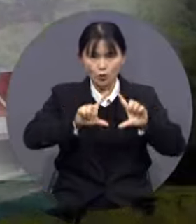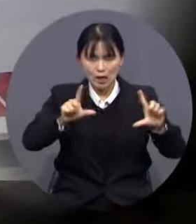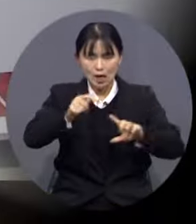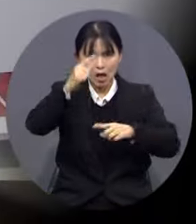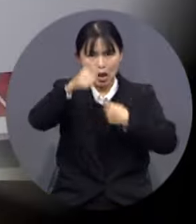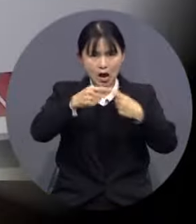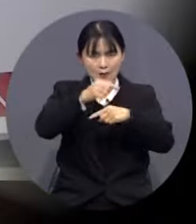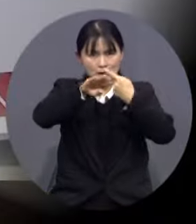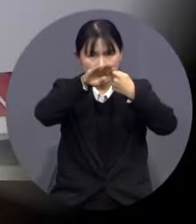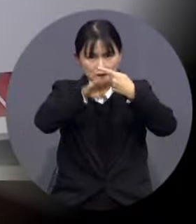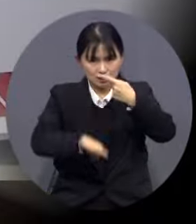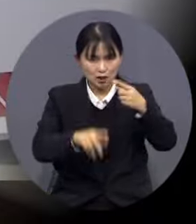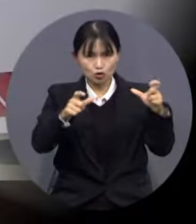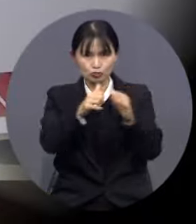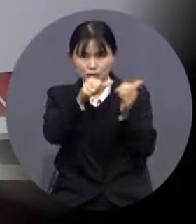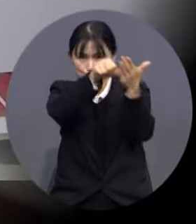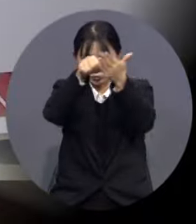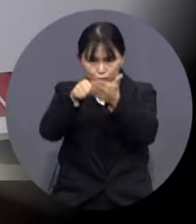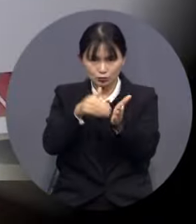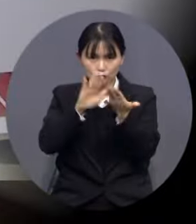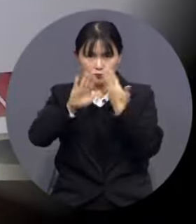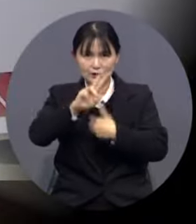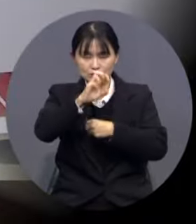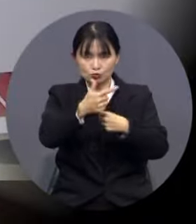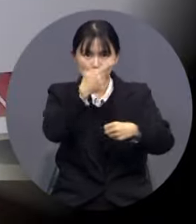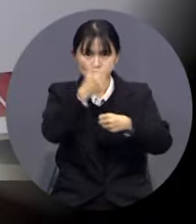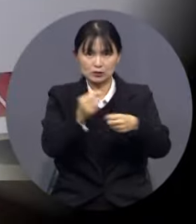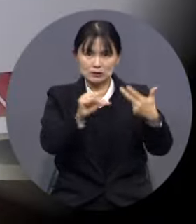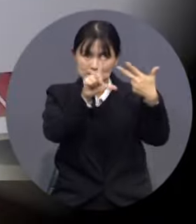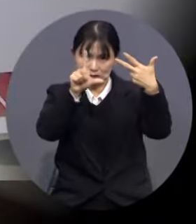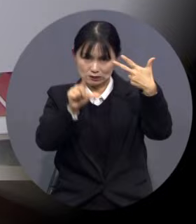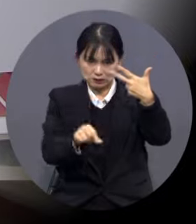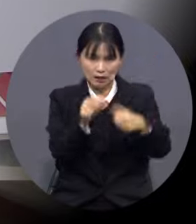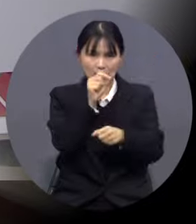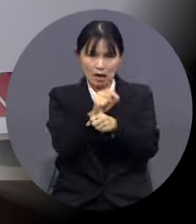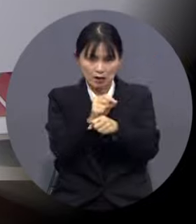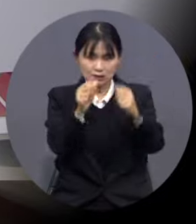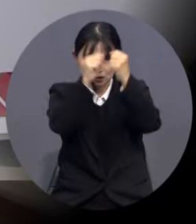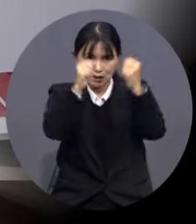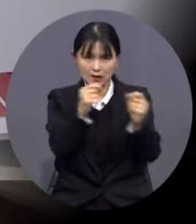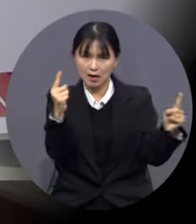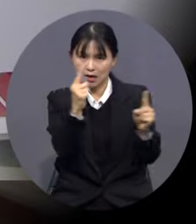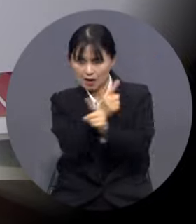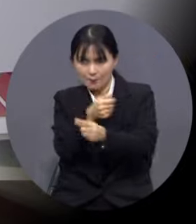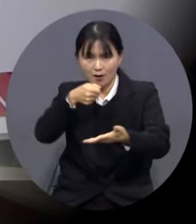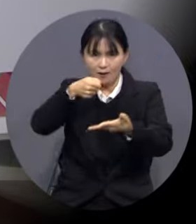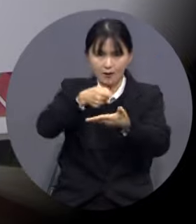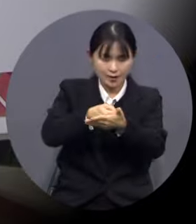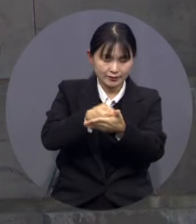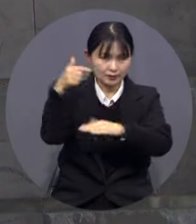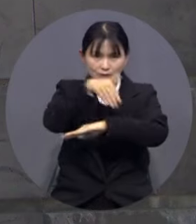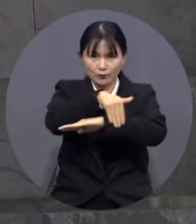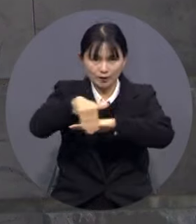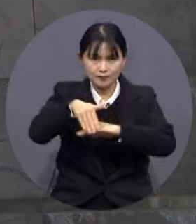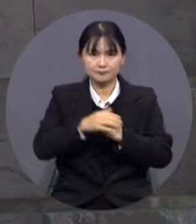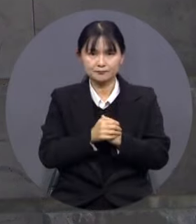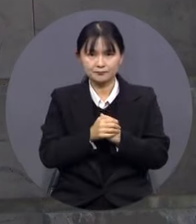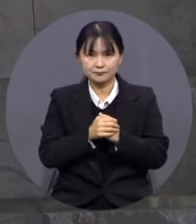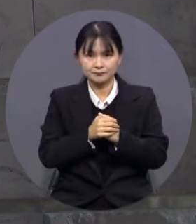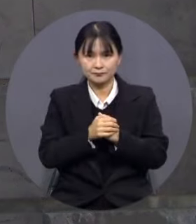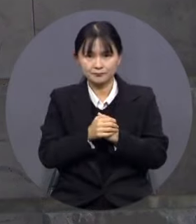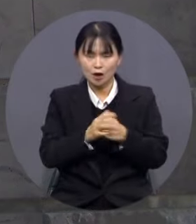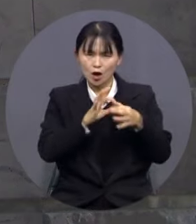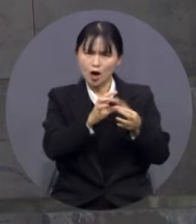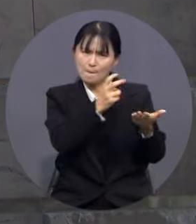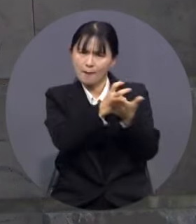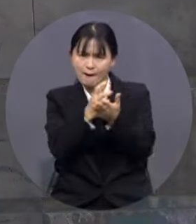하반기에 주민투표를 실시한 뒤 2026년 7월에 행정체제를 개편한다는 계획입니다. 하지만